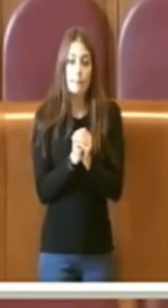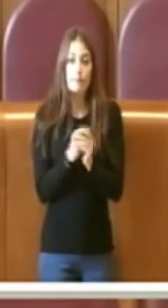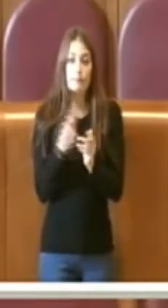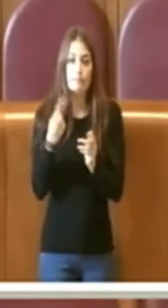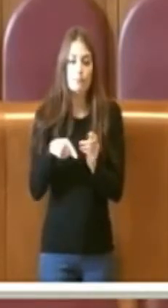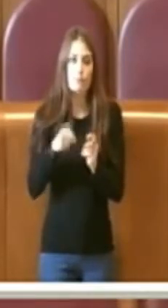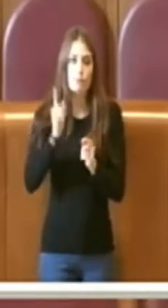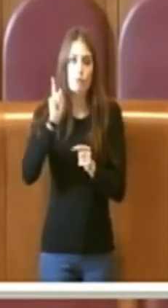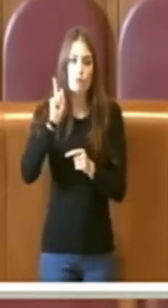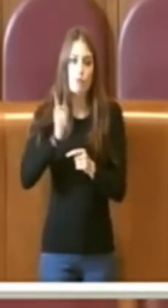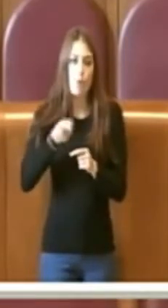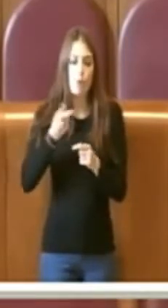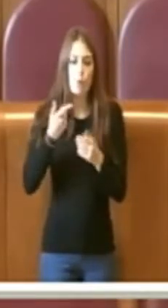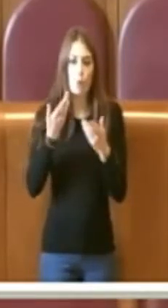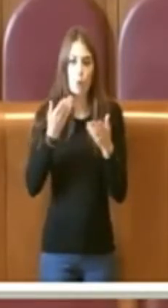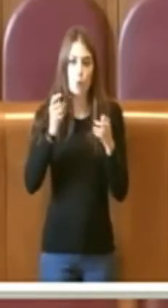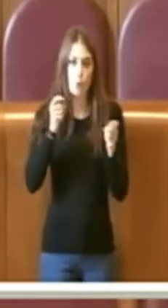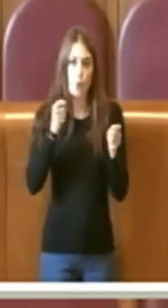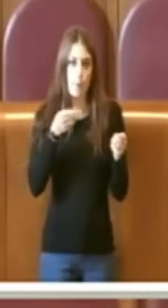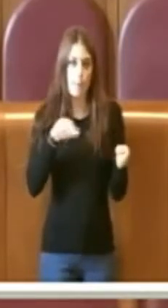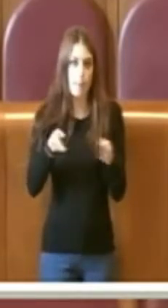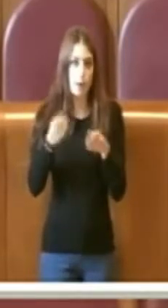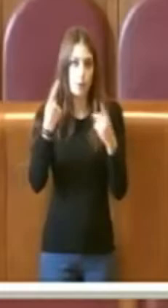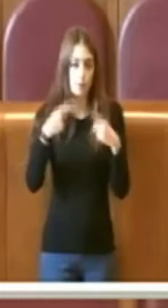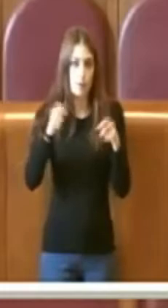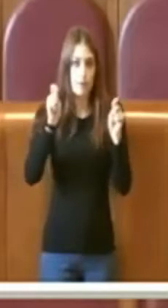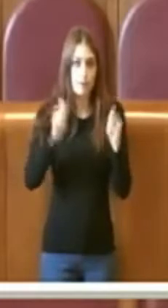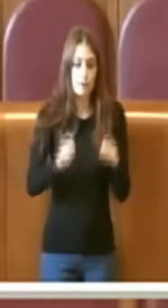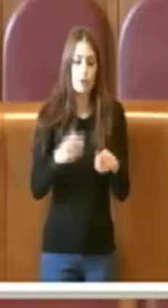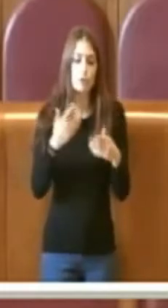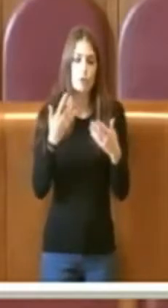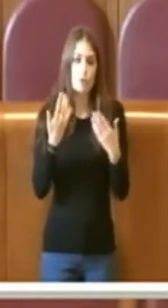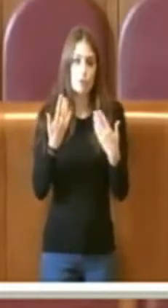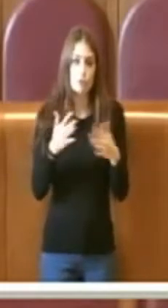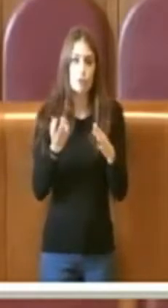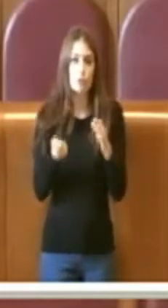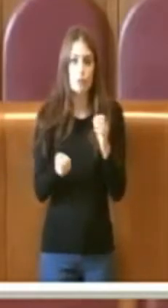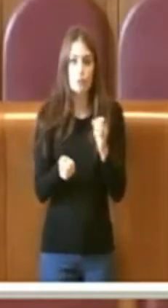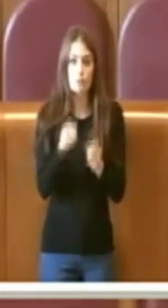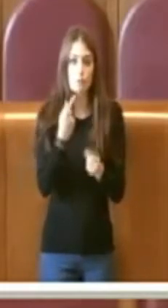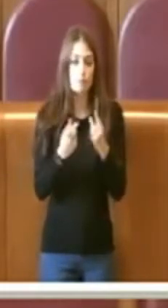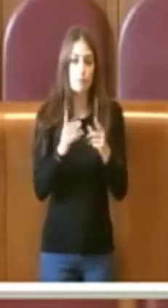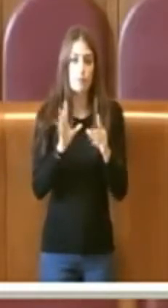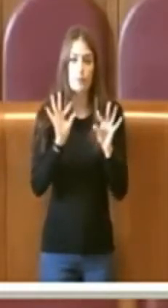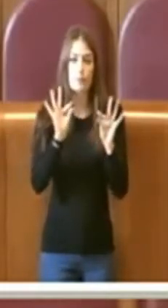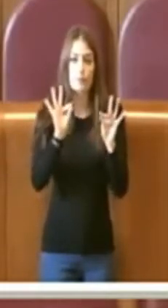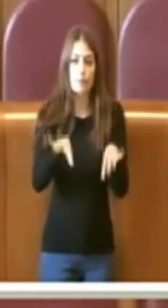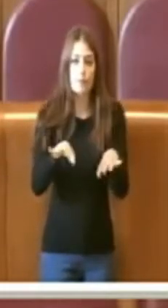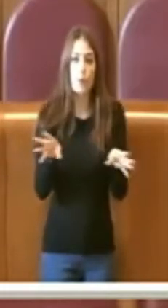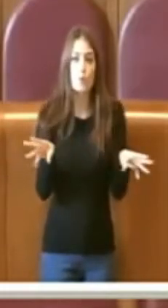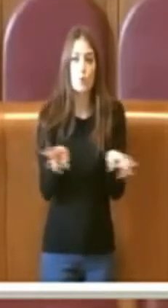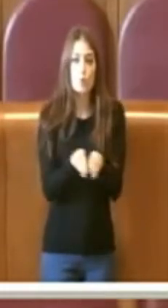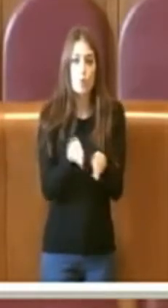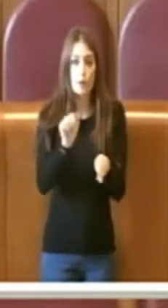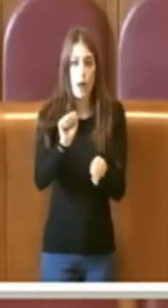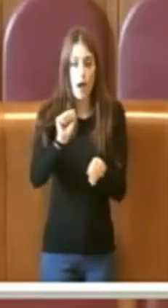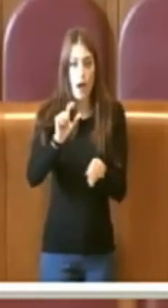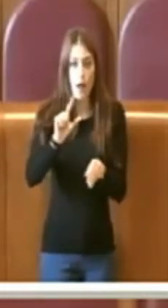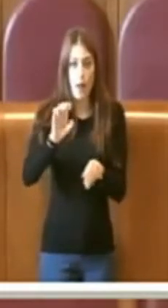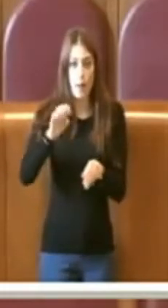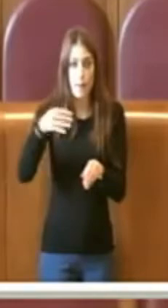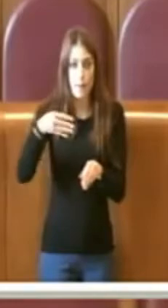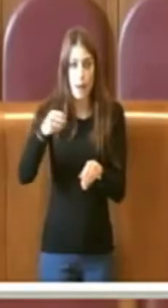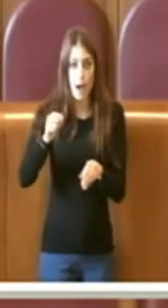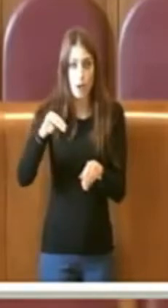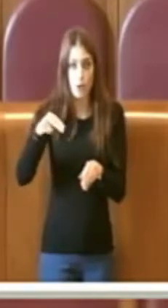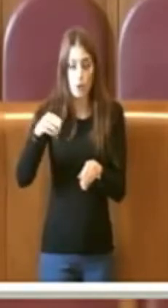voluto avviare questo percorso che poi ha visto al suo culmine la Giunta Alemanno